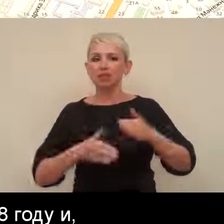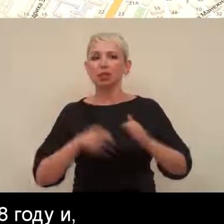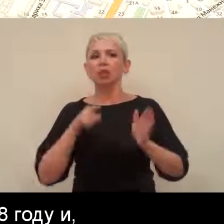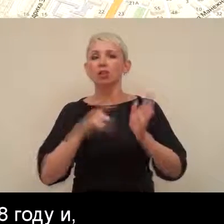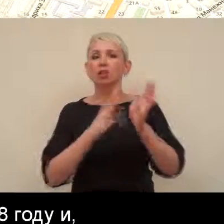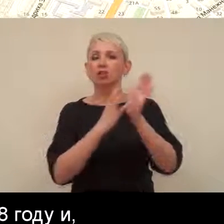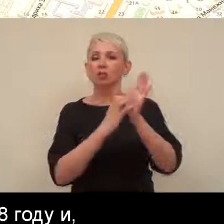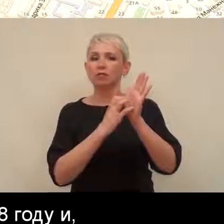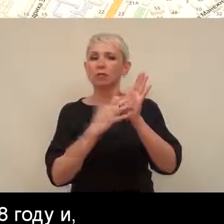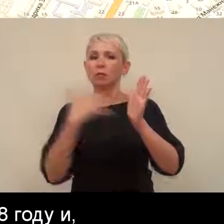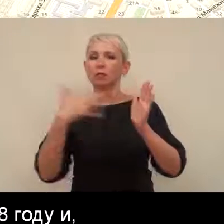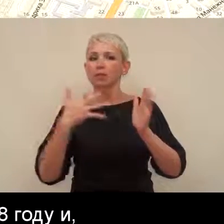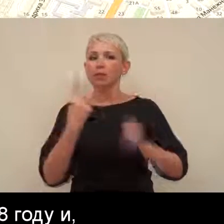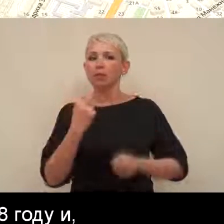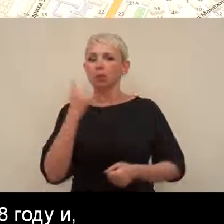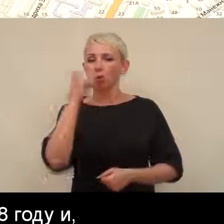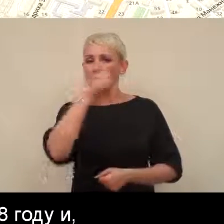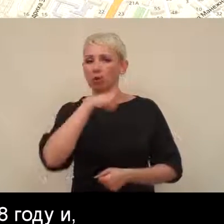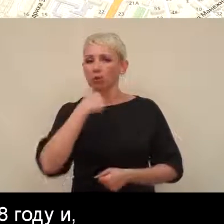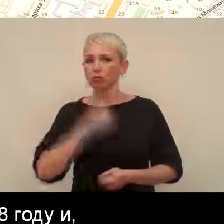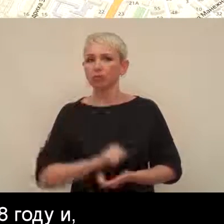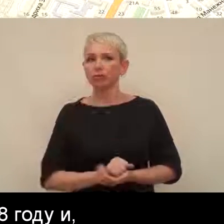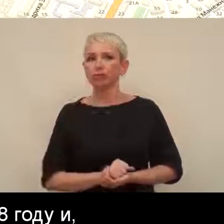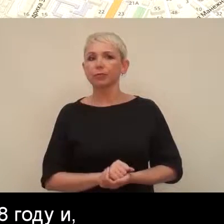1952 году.